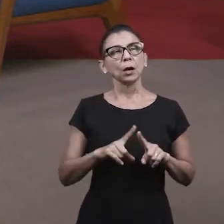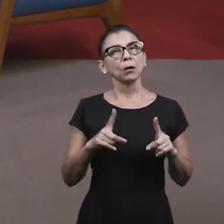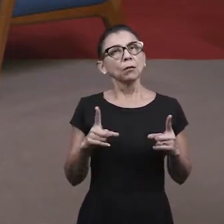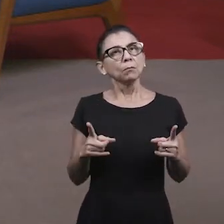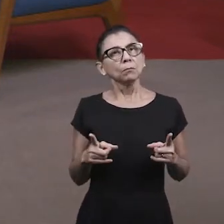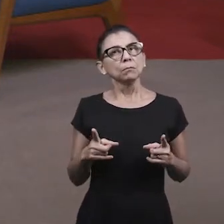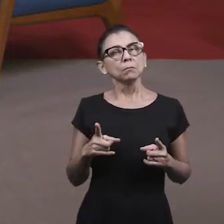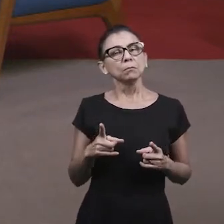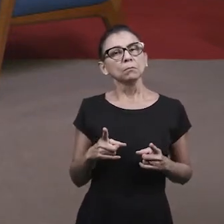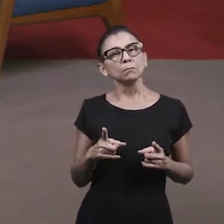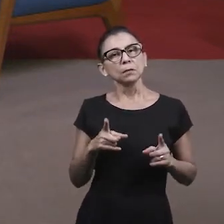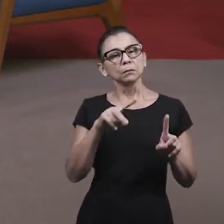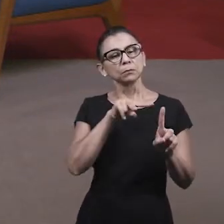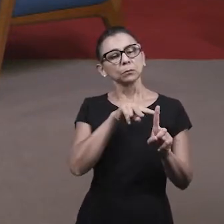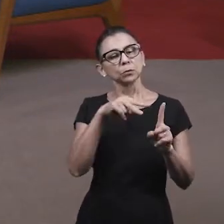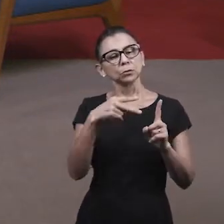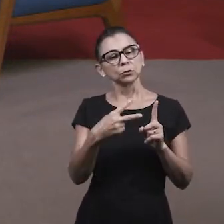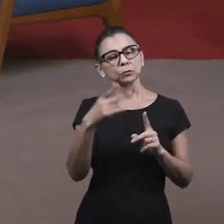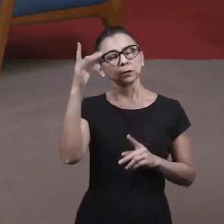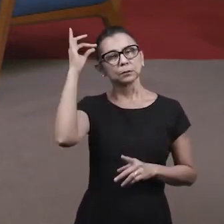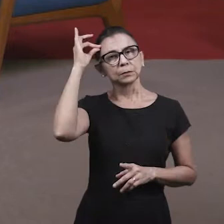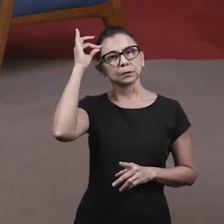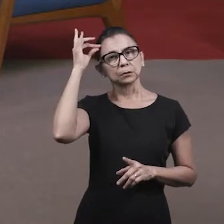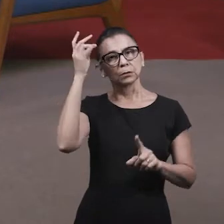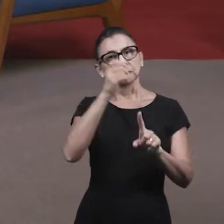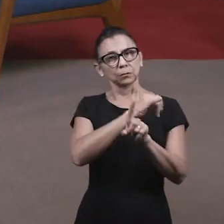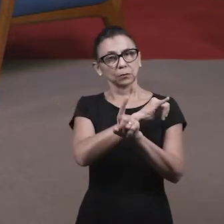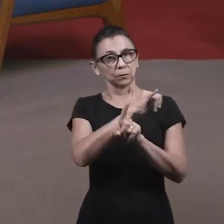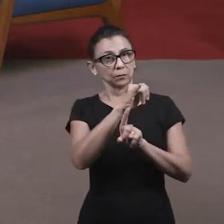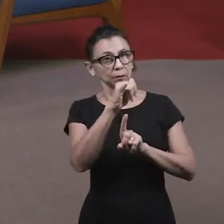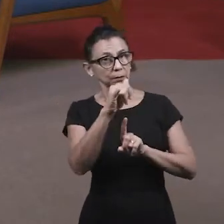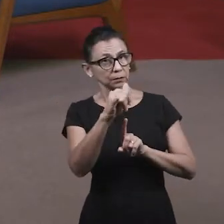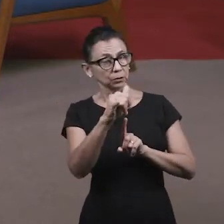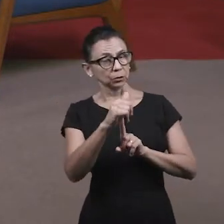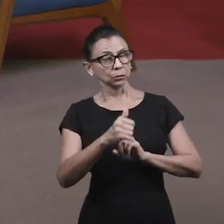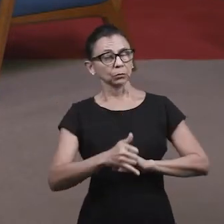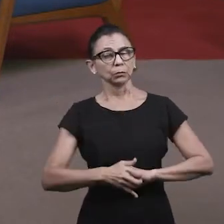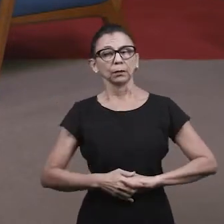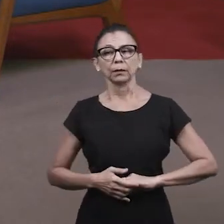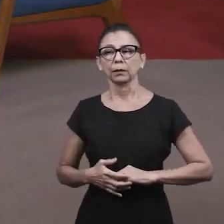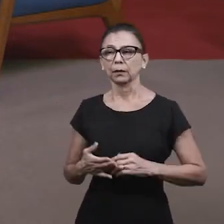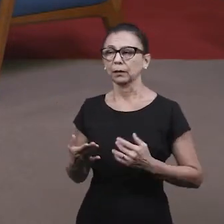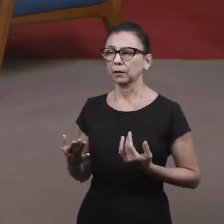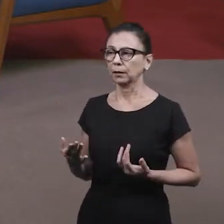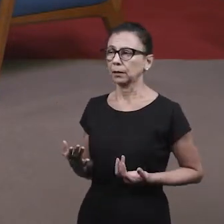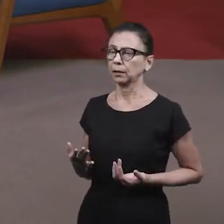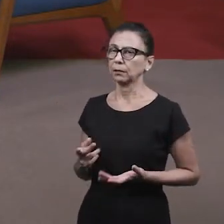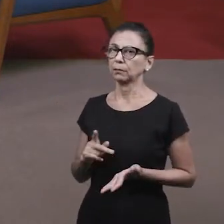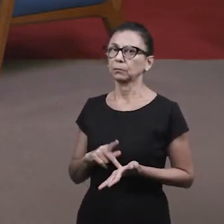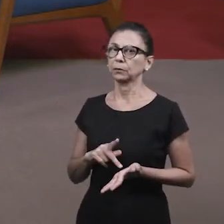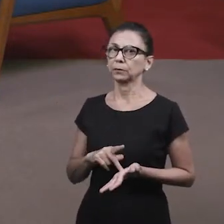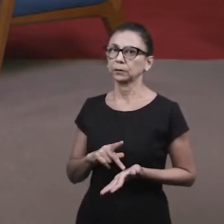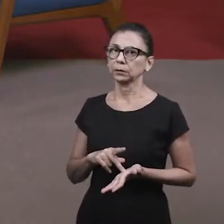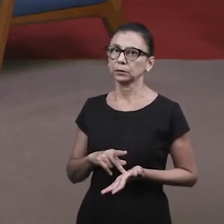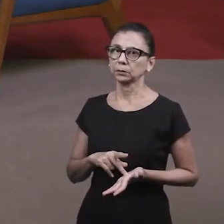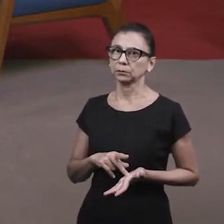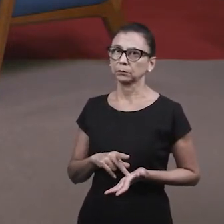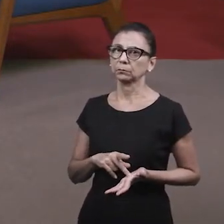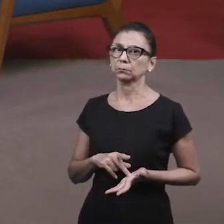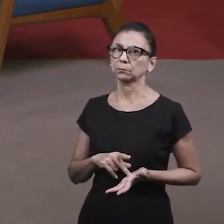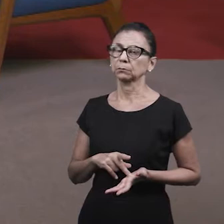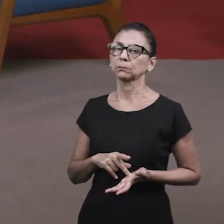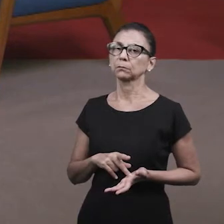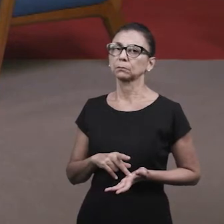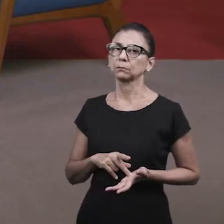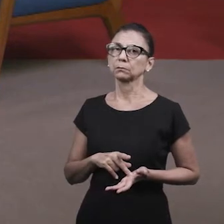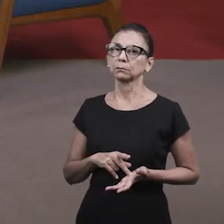Rationnel, scientifique. Maintenant, du côté spirituel, c'est différent, n'est-ce pas, Daniel? Oui, dans le sens